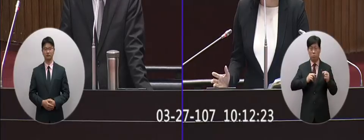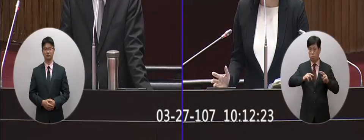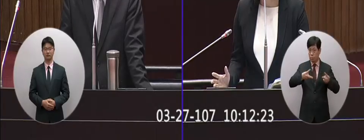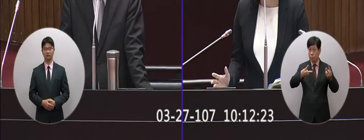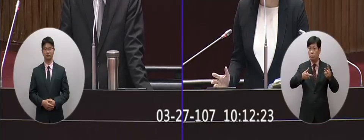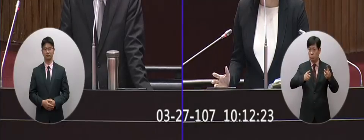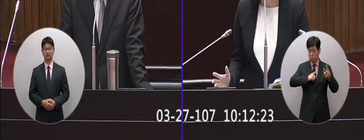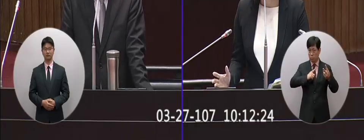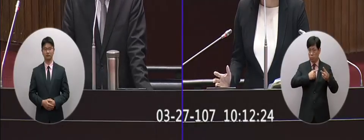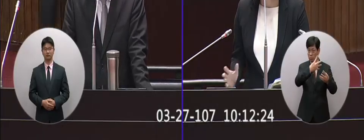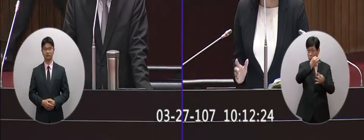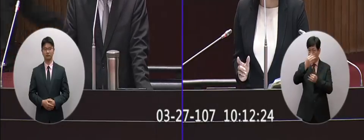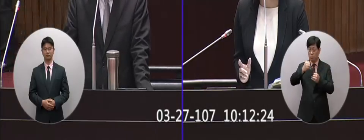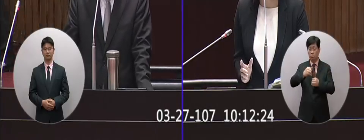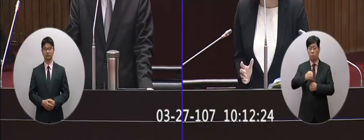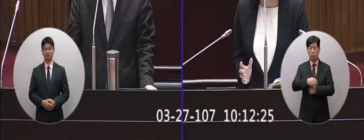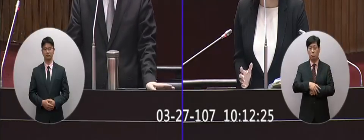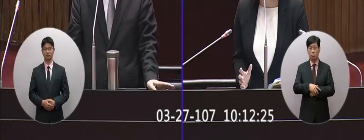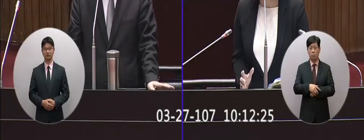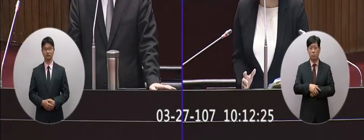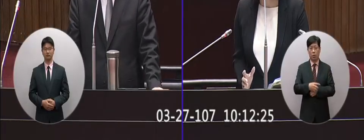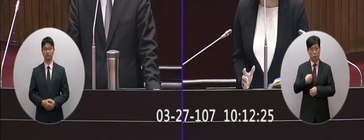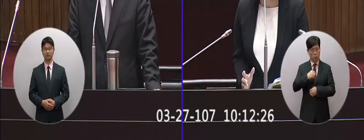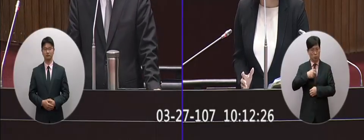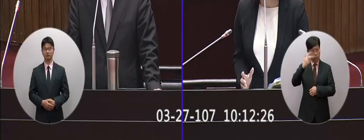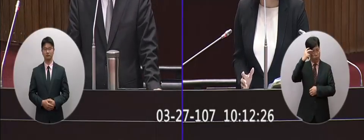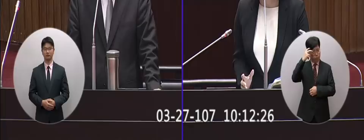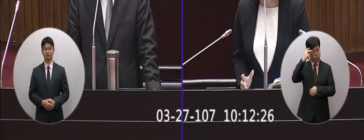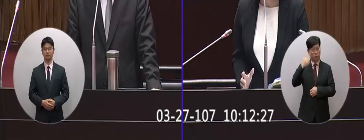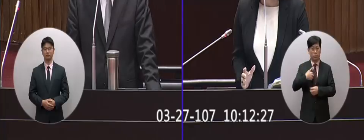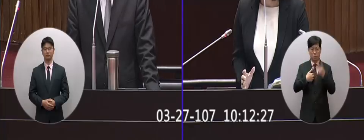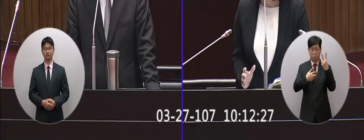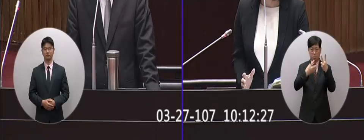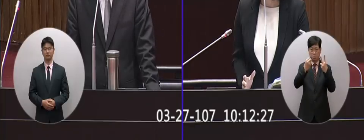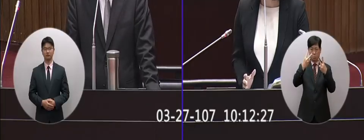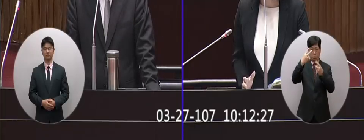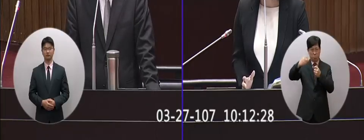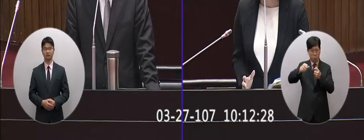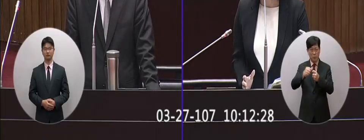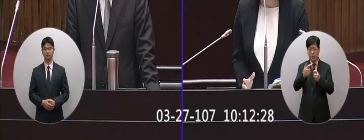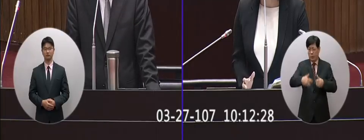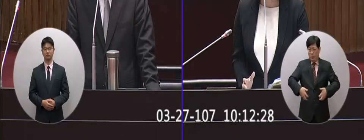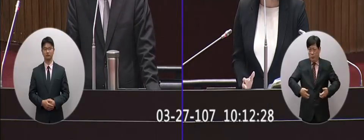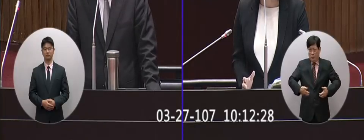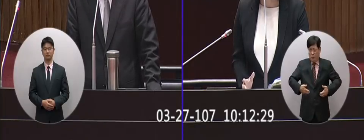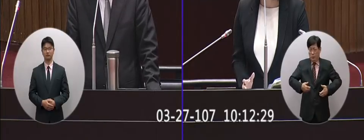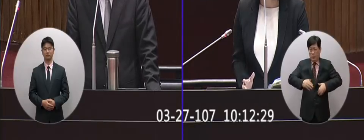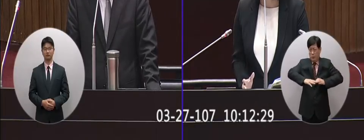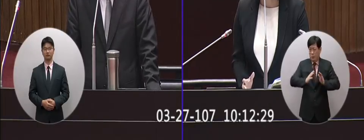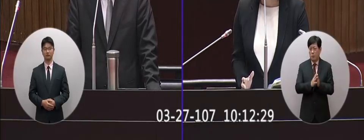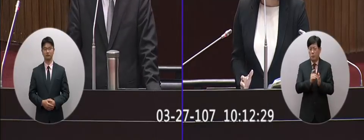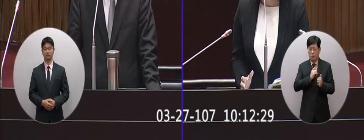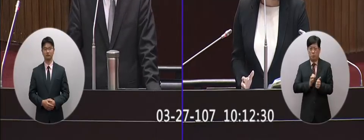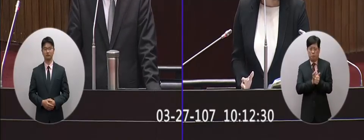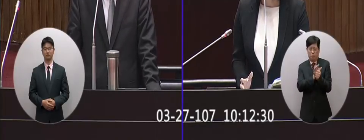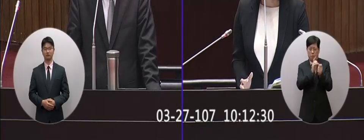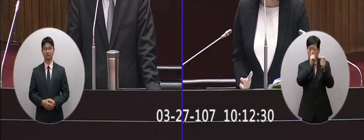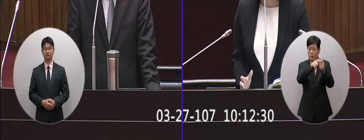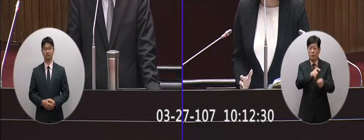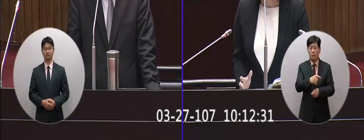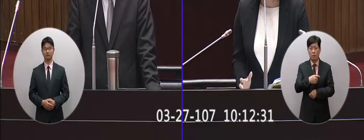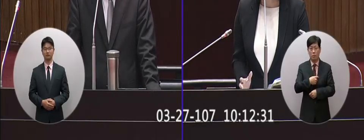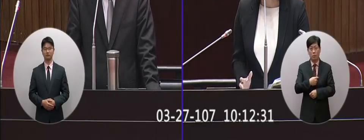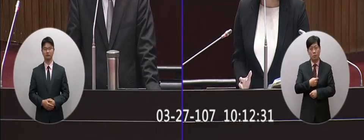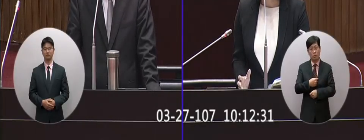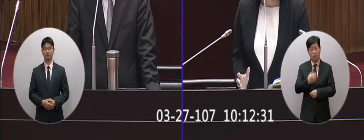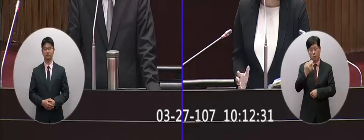了它的时限啊。结果我们一直硬要在2025年用很照进的能源政策来推动，牺